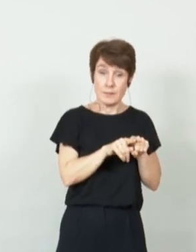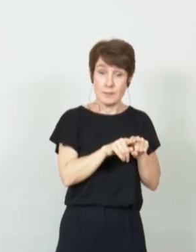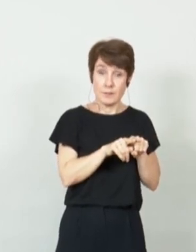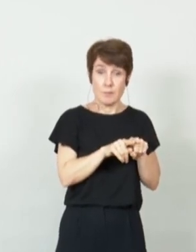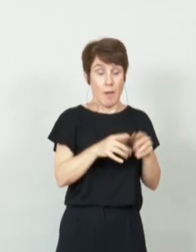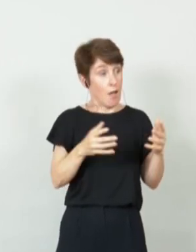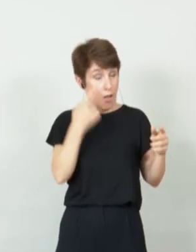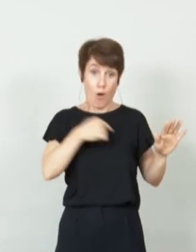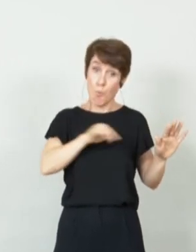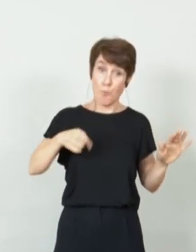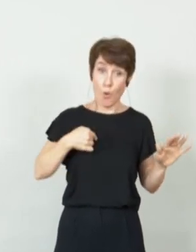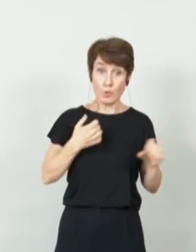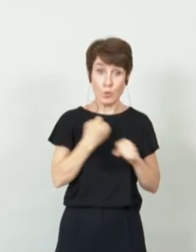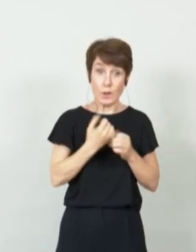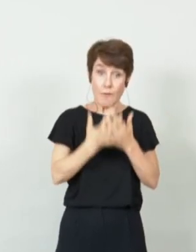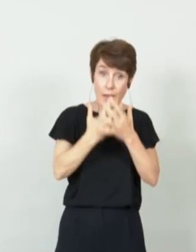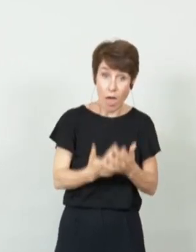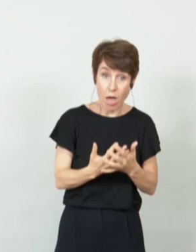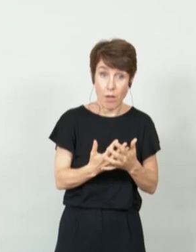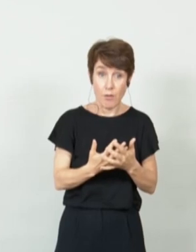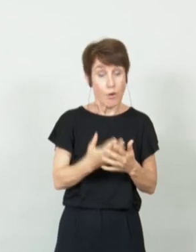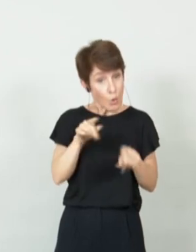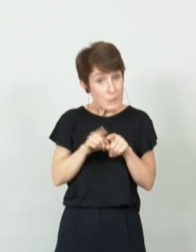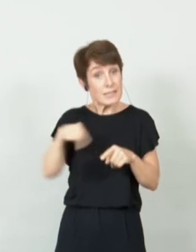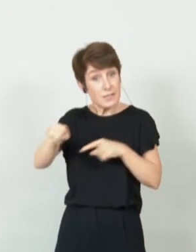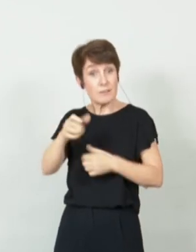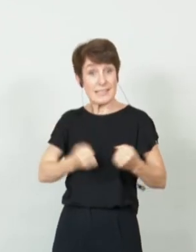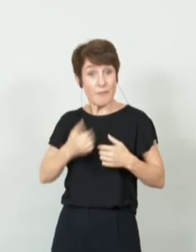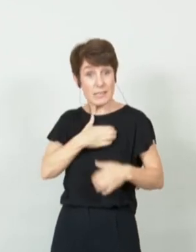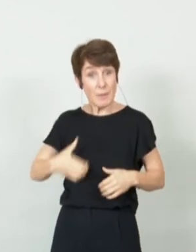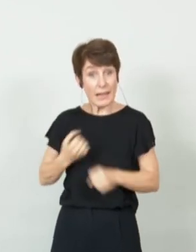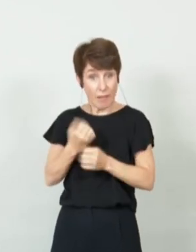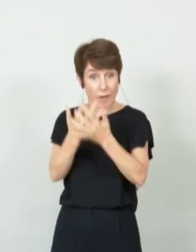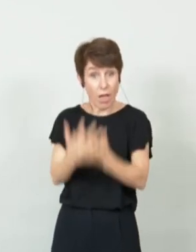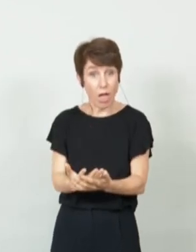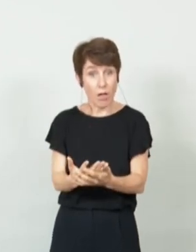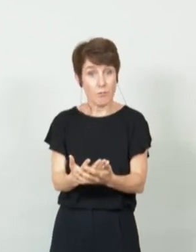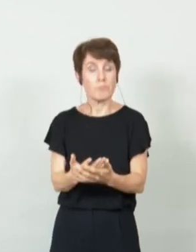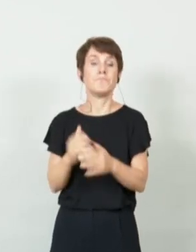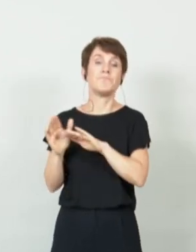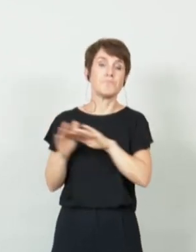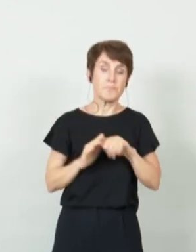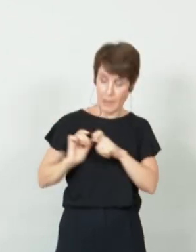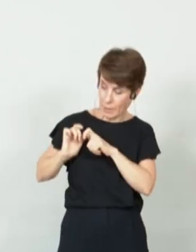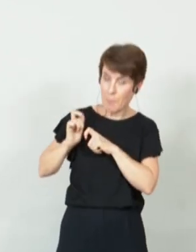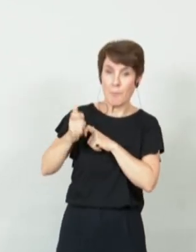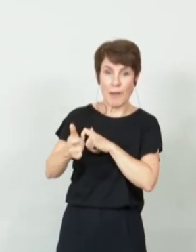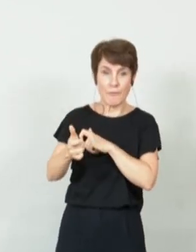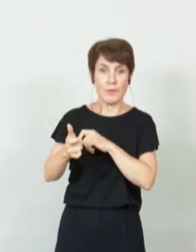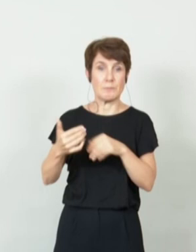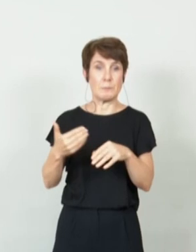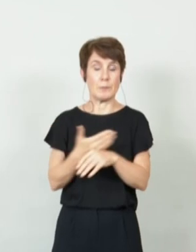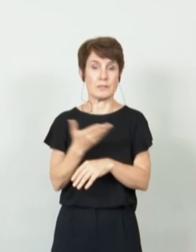engendre pour nous et même pour les services de la mairie et troisième acte 600 est